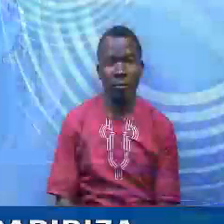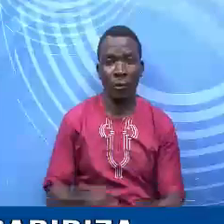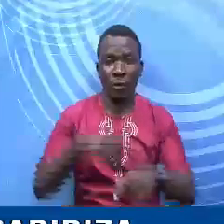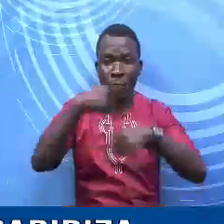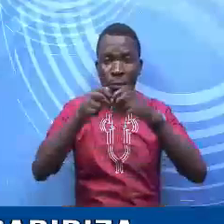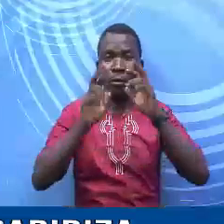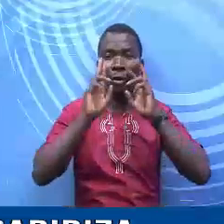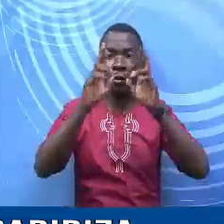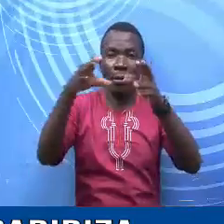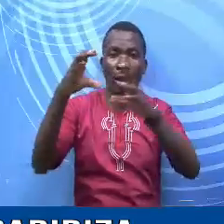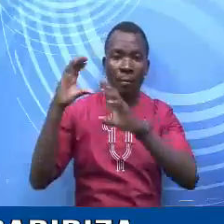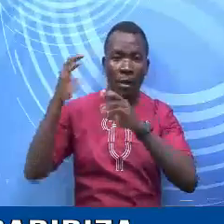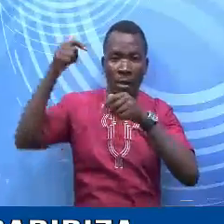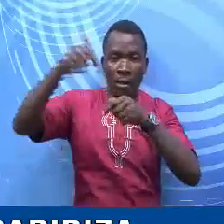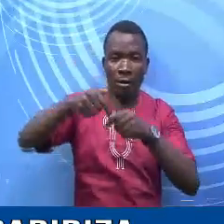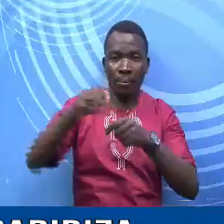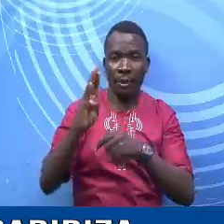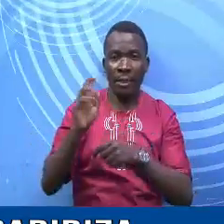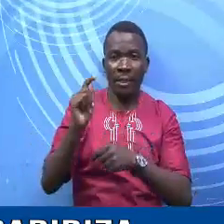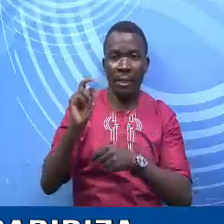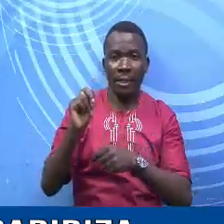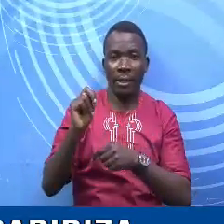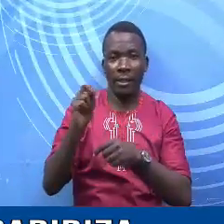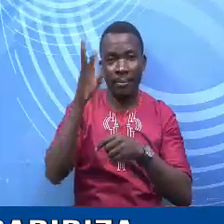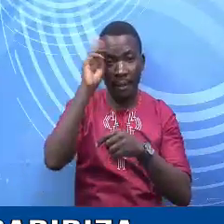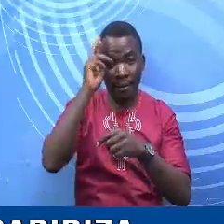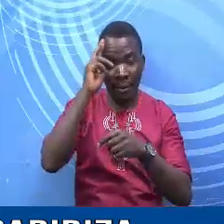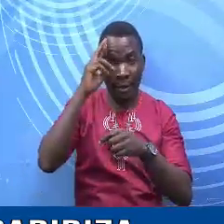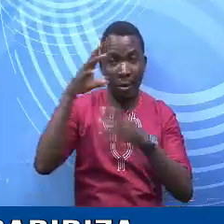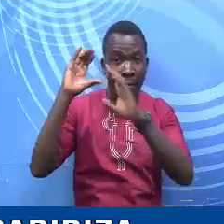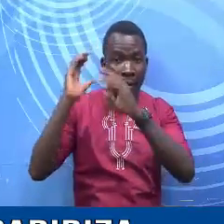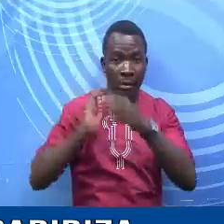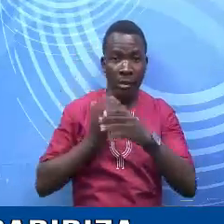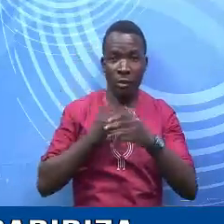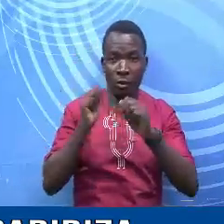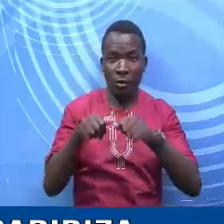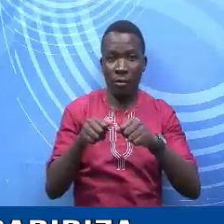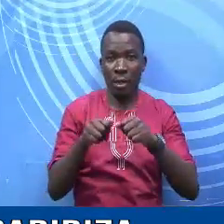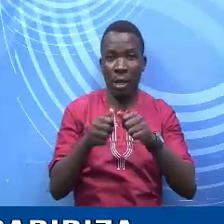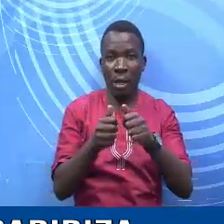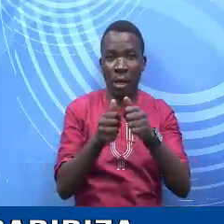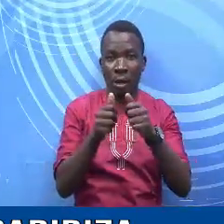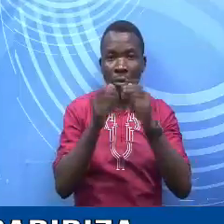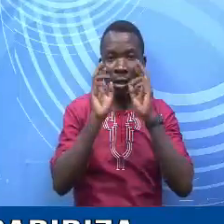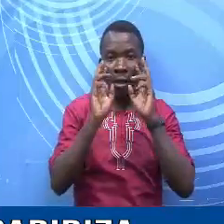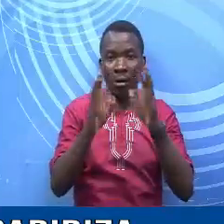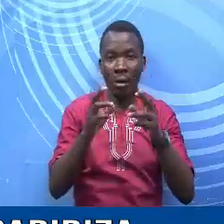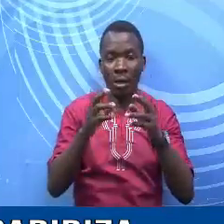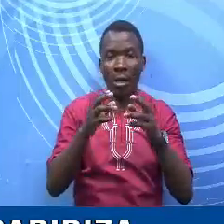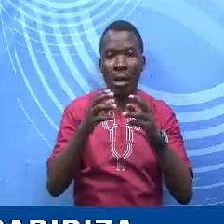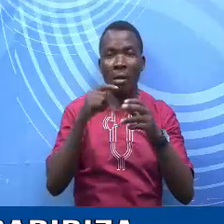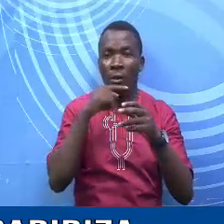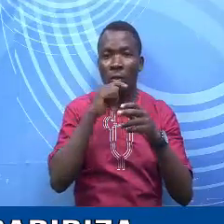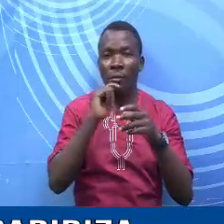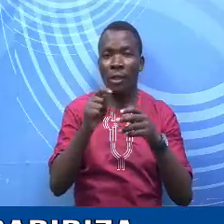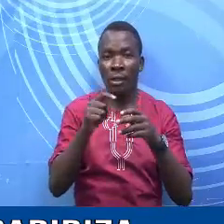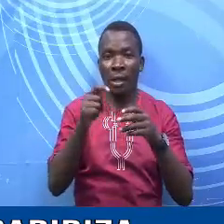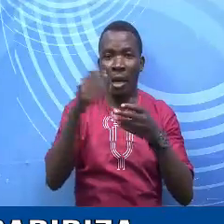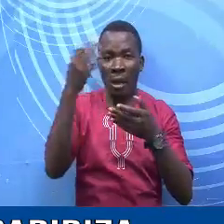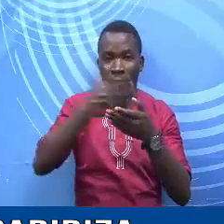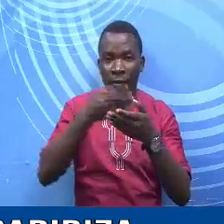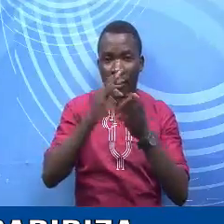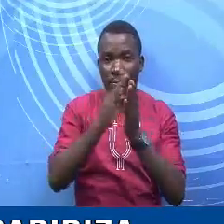Mukomeje gukurikira amakuru hano kuri BTN, mbibutsa ko aya makuru yacu mushobora kuyakurikira ku mbuga nkoranyambaga zacu arizo Facebook na Twitter ni